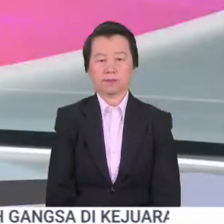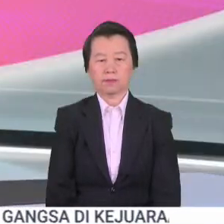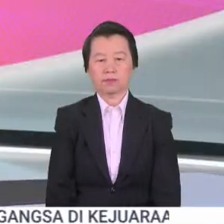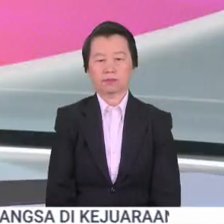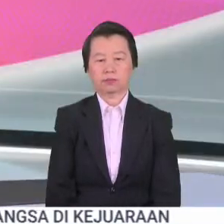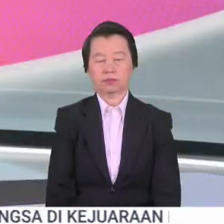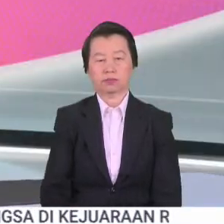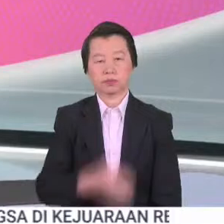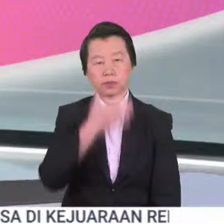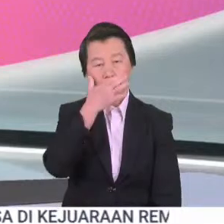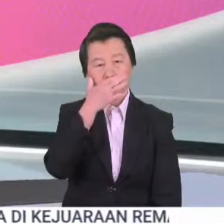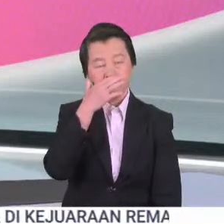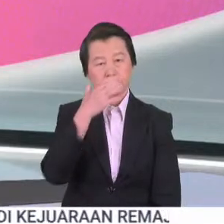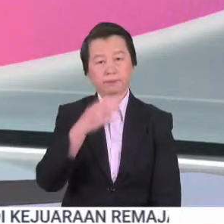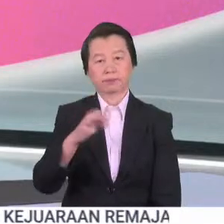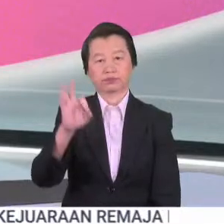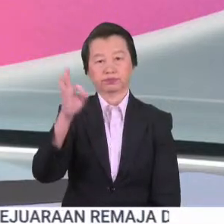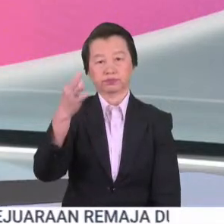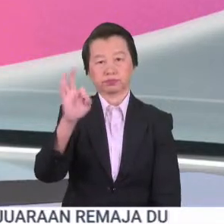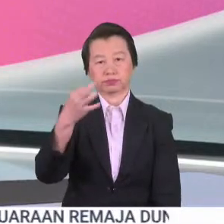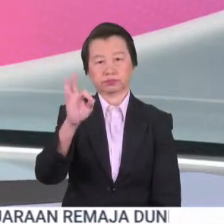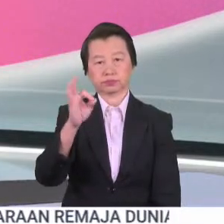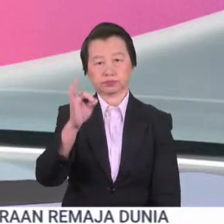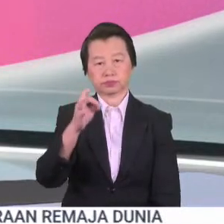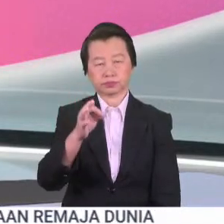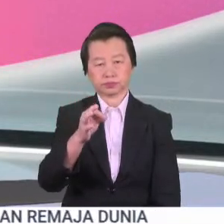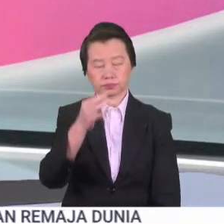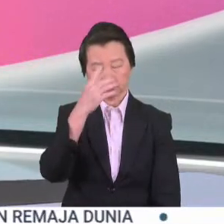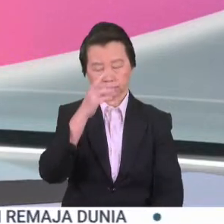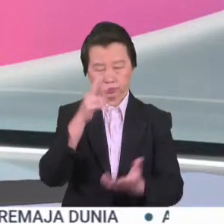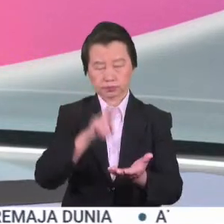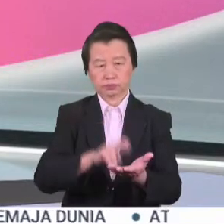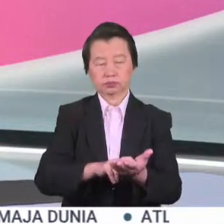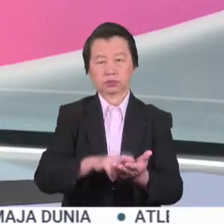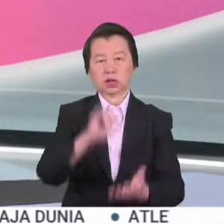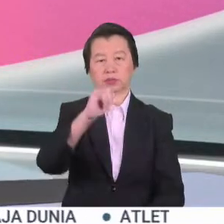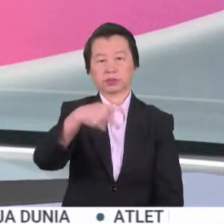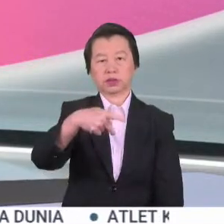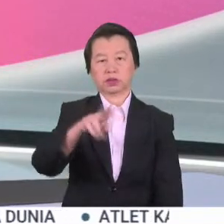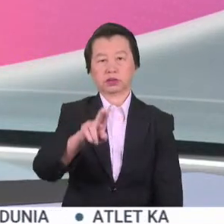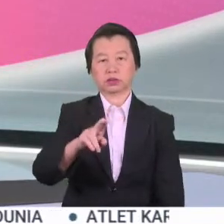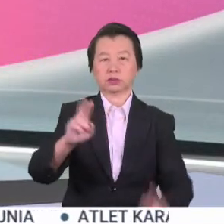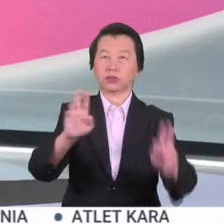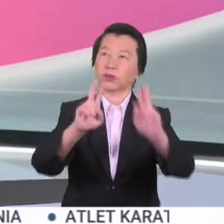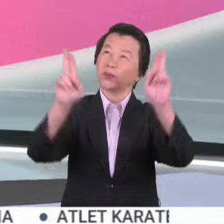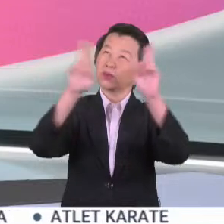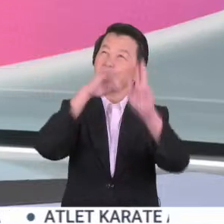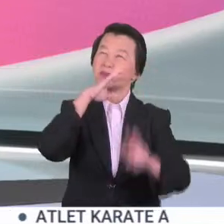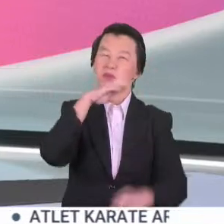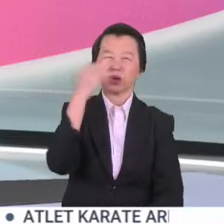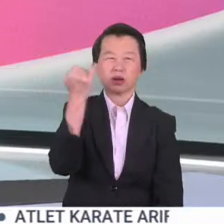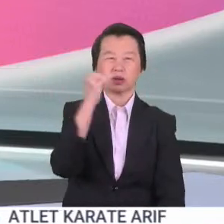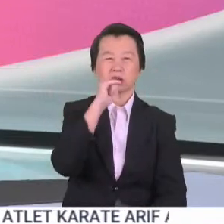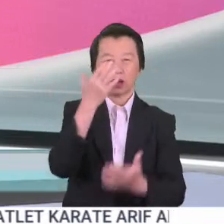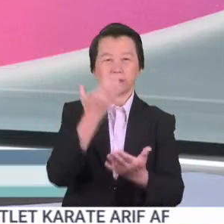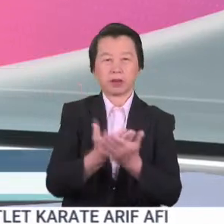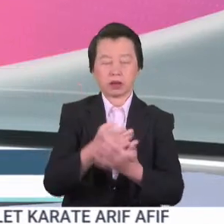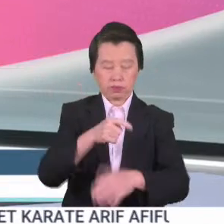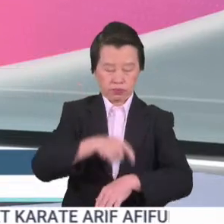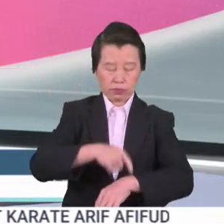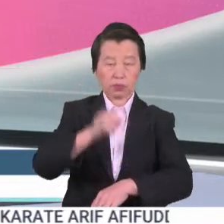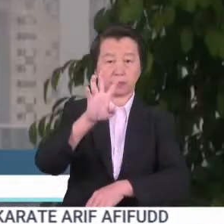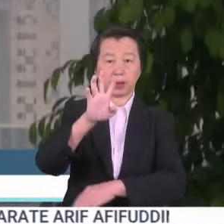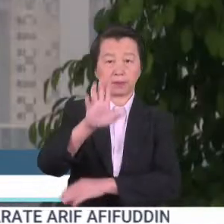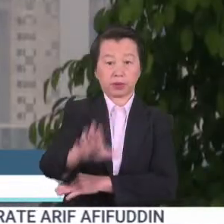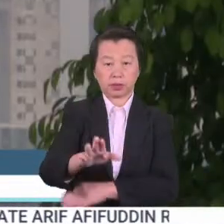atas 19 stesen udara di negeri merekutkan bacaan indeks pencemaran udara Ipu tidak sihat pada pukul 4 petang